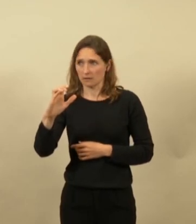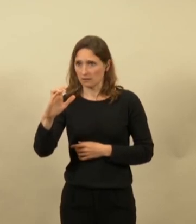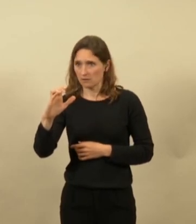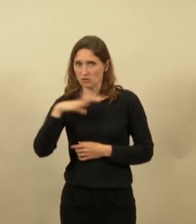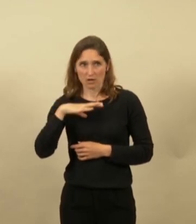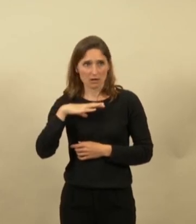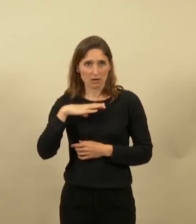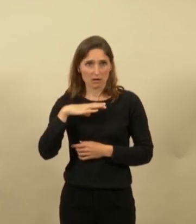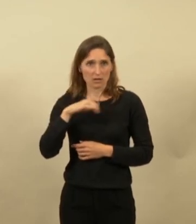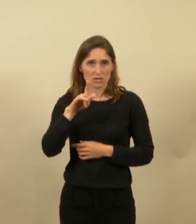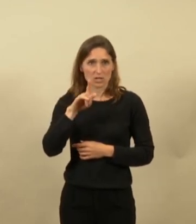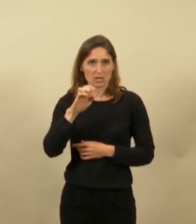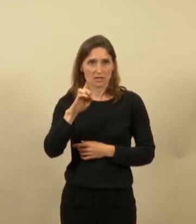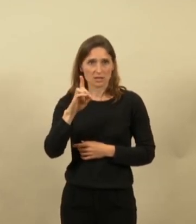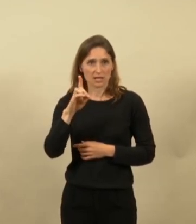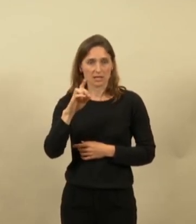votes séparés côté gdes